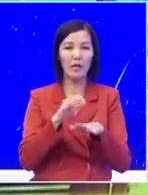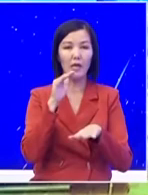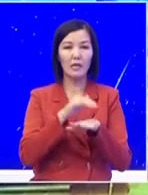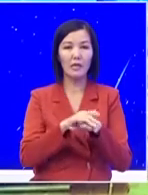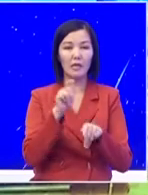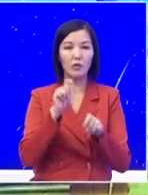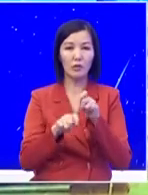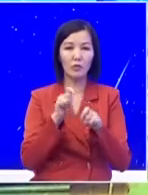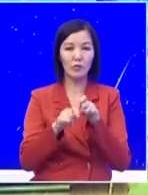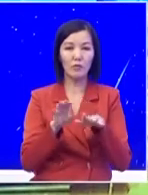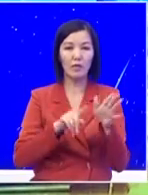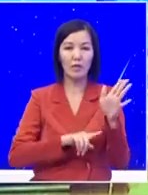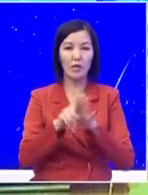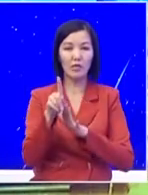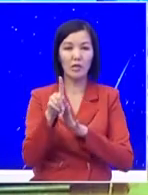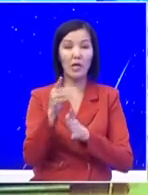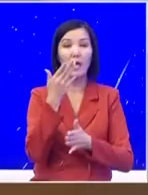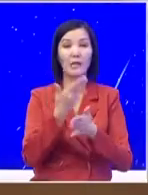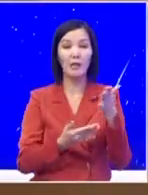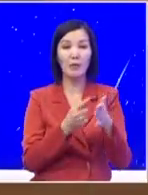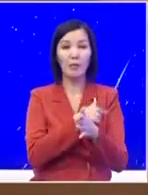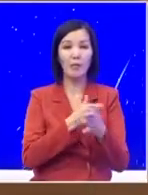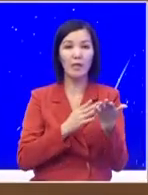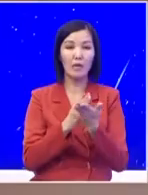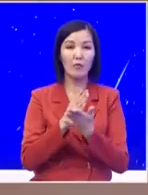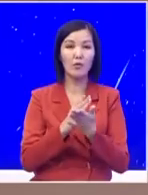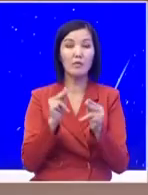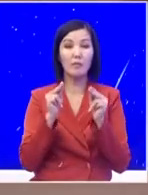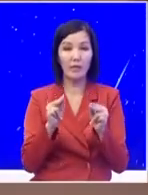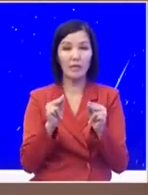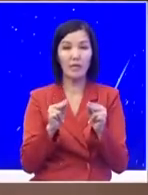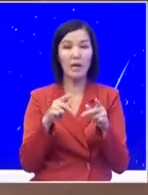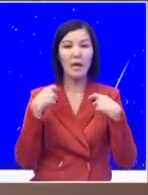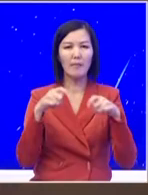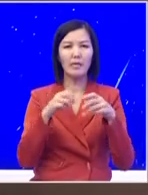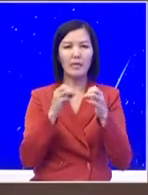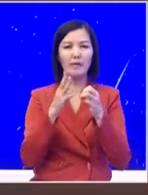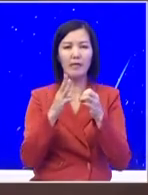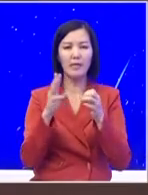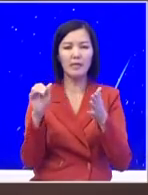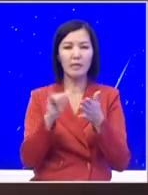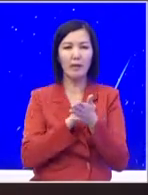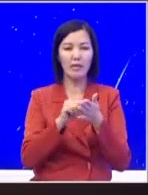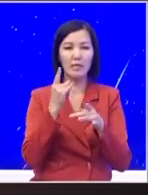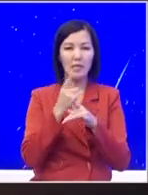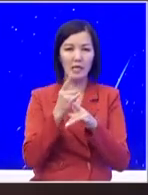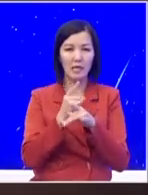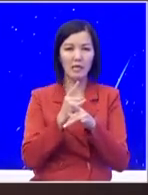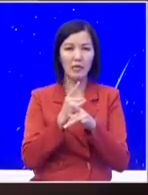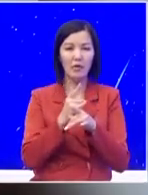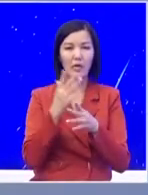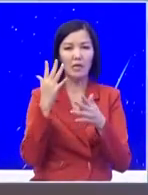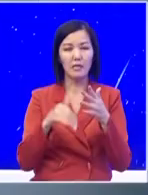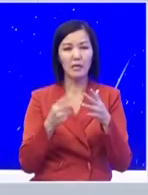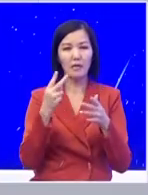досудебное расследование. В ходе допроса медработница призналась, что продала около 12 поддельных документов. В среднем цена за одну